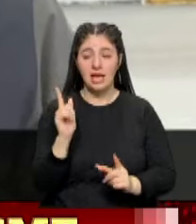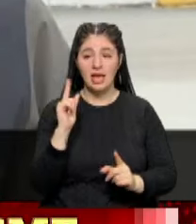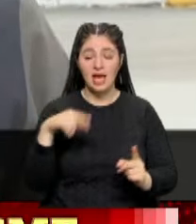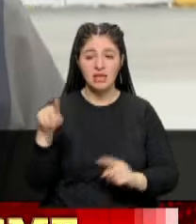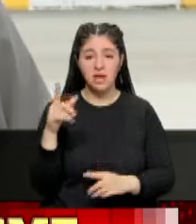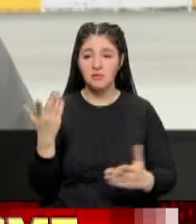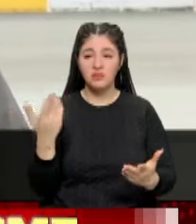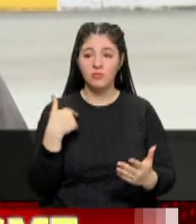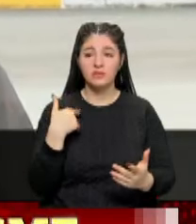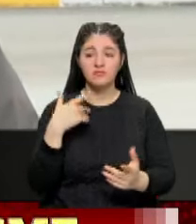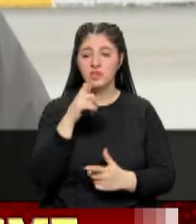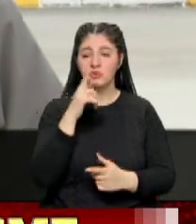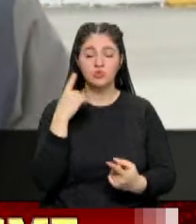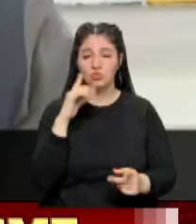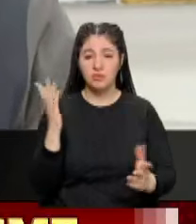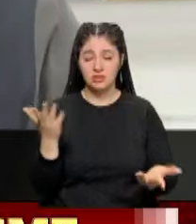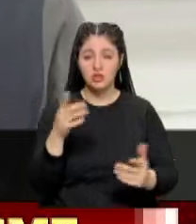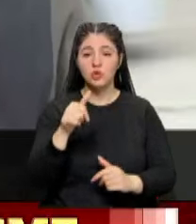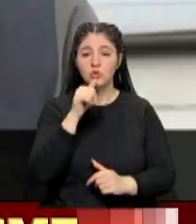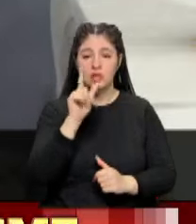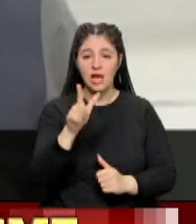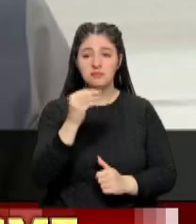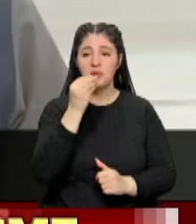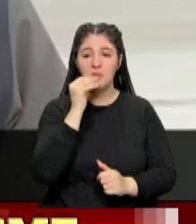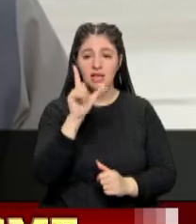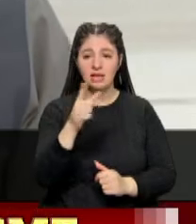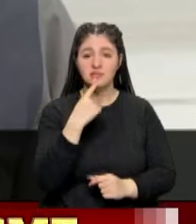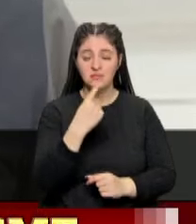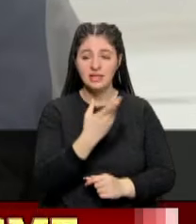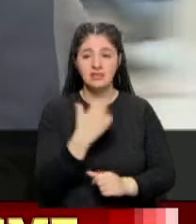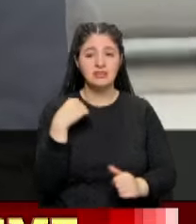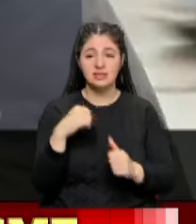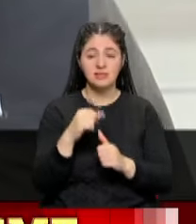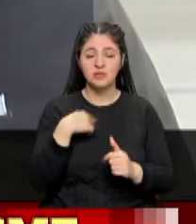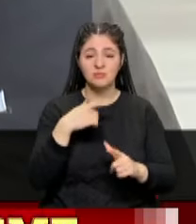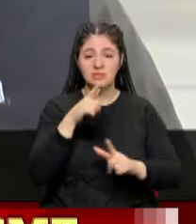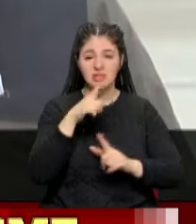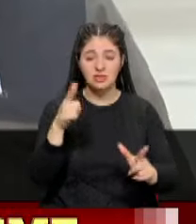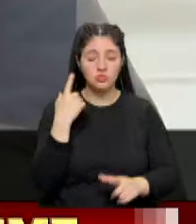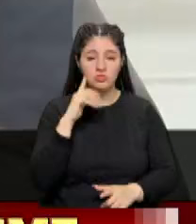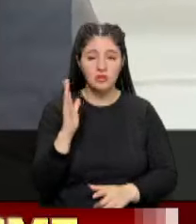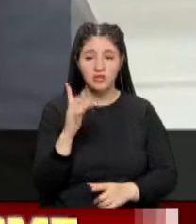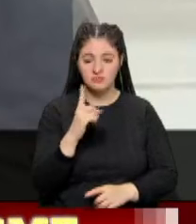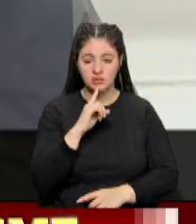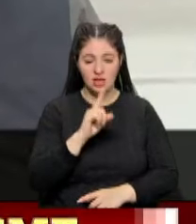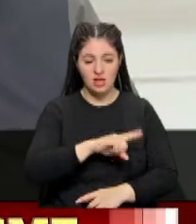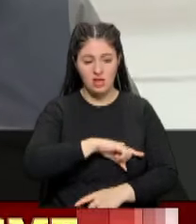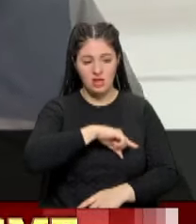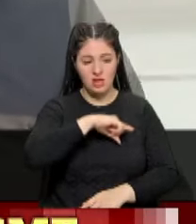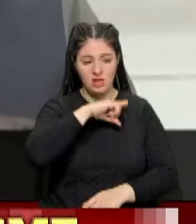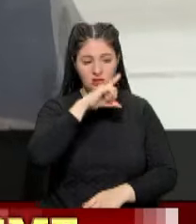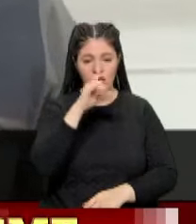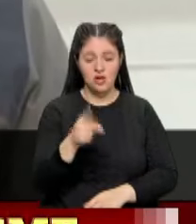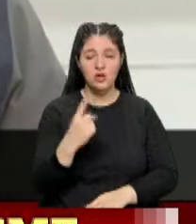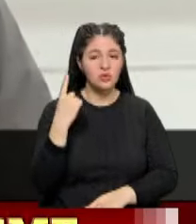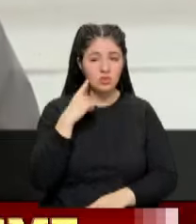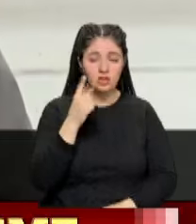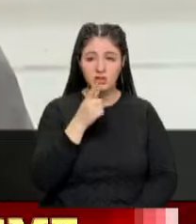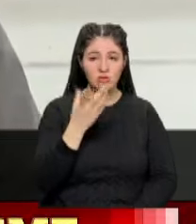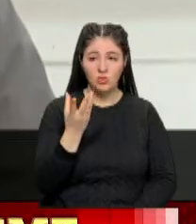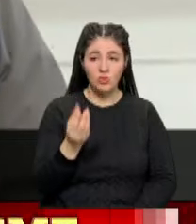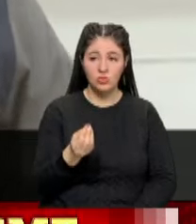gerekenler maalesef bizim sesimizi duymadı. Su lazım, yemek lazım derken yine sesimiz duyulmadı. Aradan bir yıl geçti. Duyulan ses